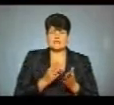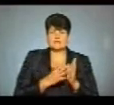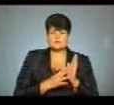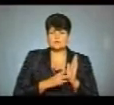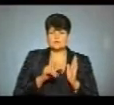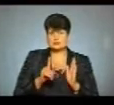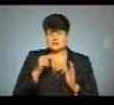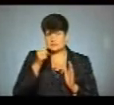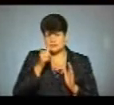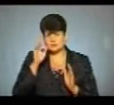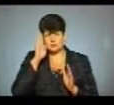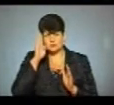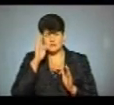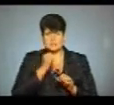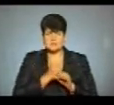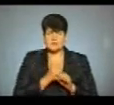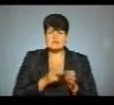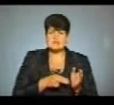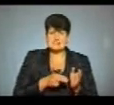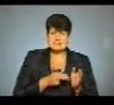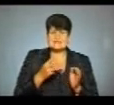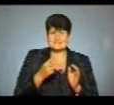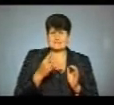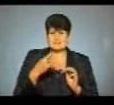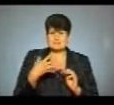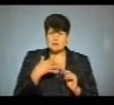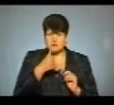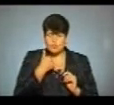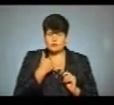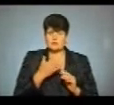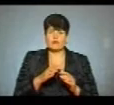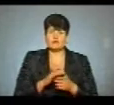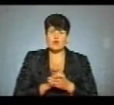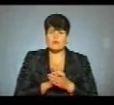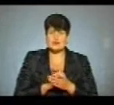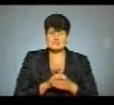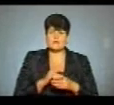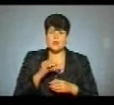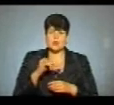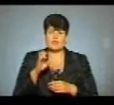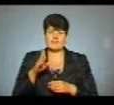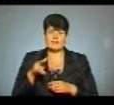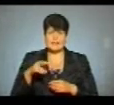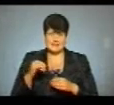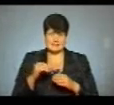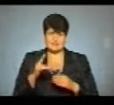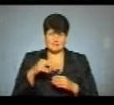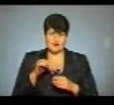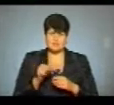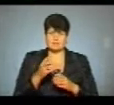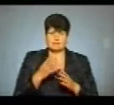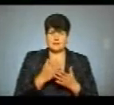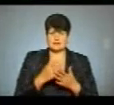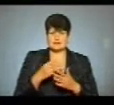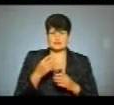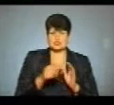який пропрацював на залізниці 35 років. У садівничому товаристві «Ювілейний» він має 6 соток землі. Це його будинок, який чоловік збудував